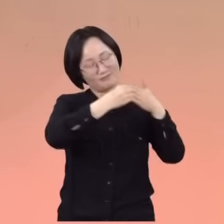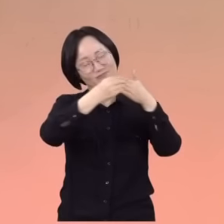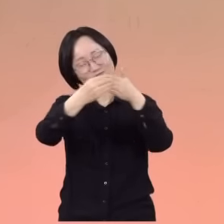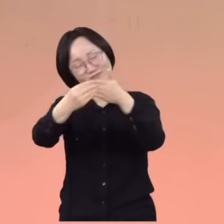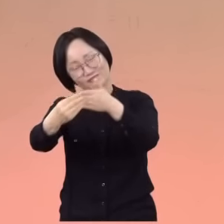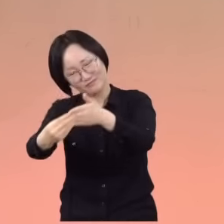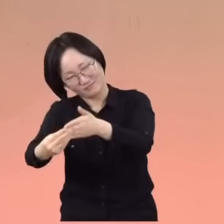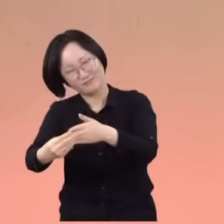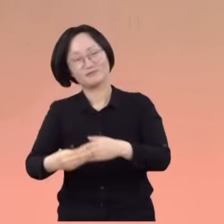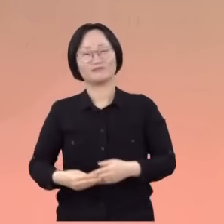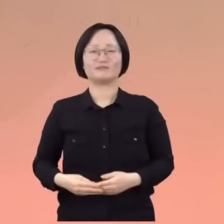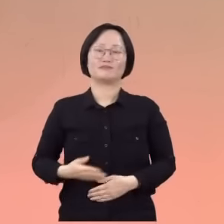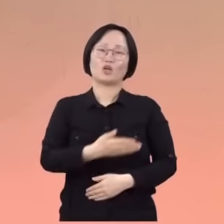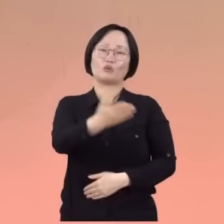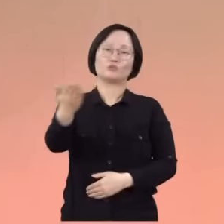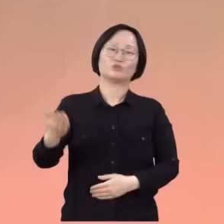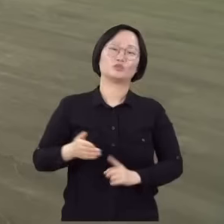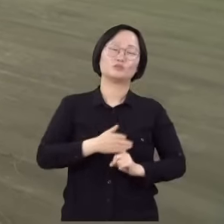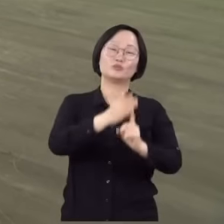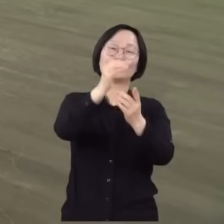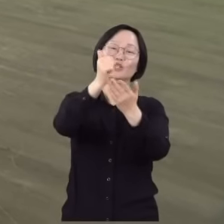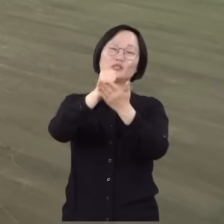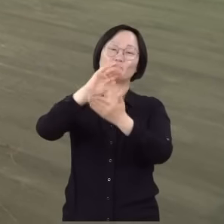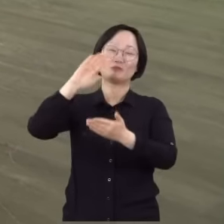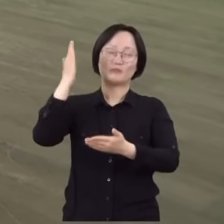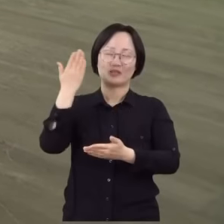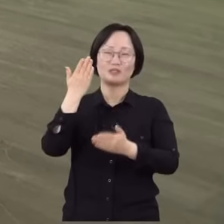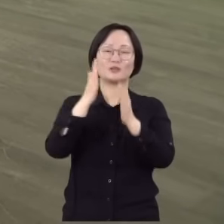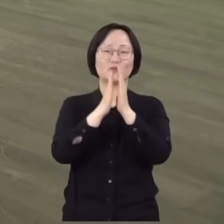것입니다 여러분 성불하세요